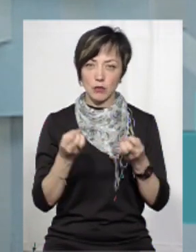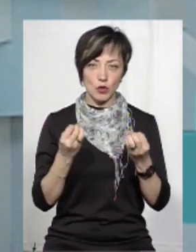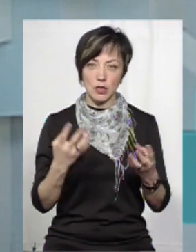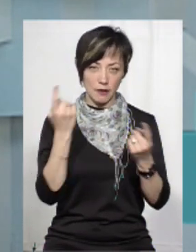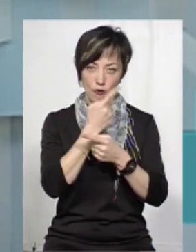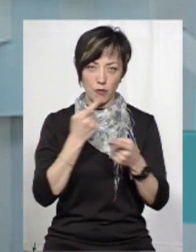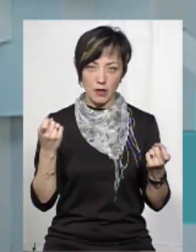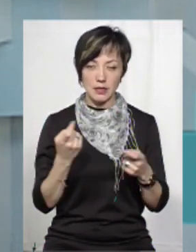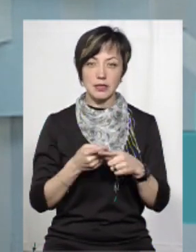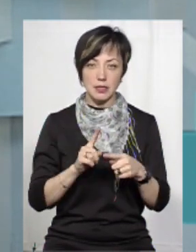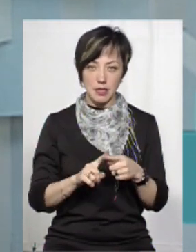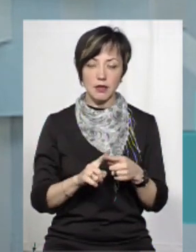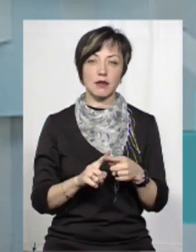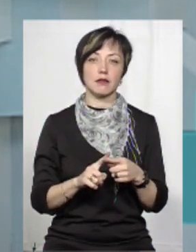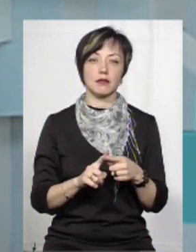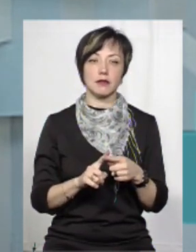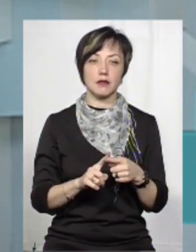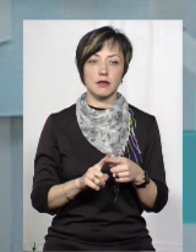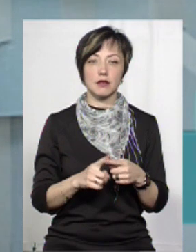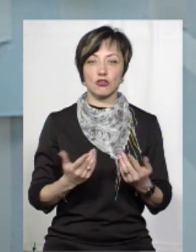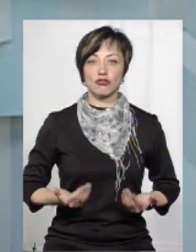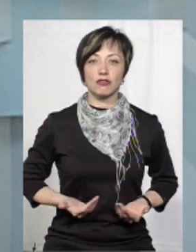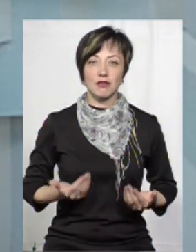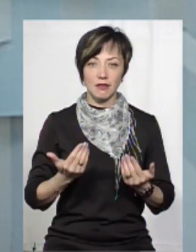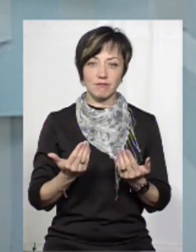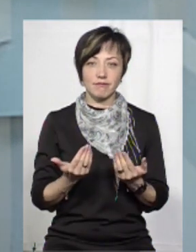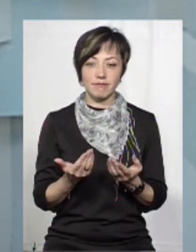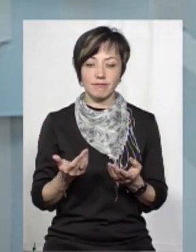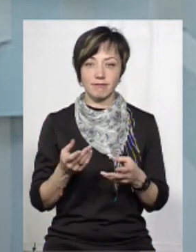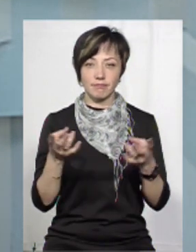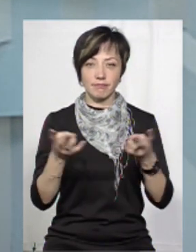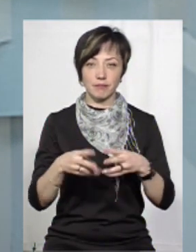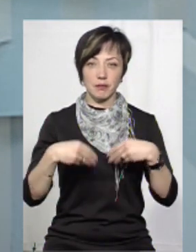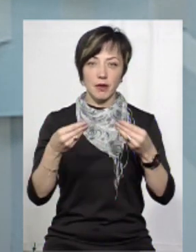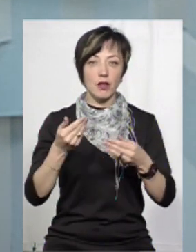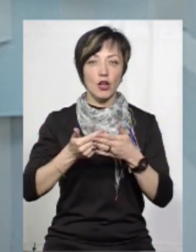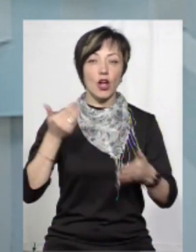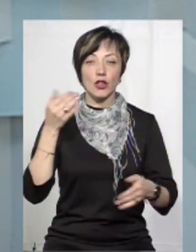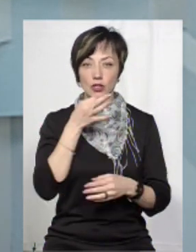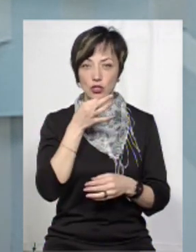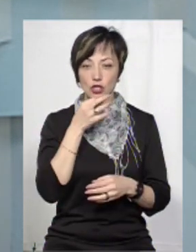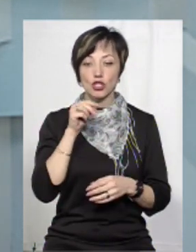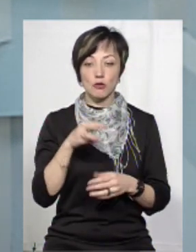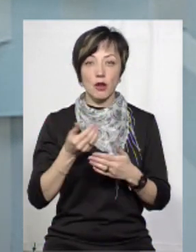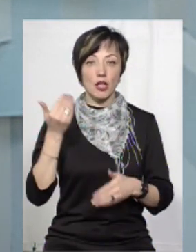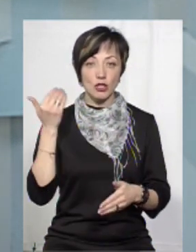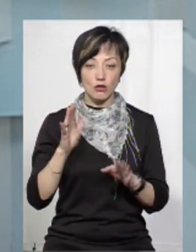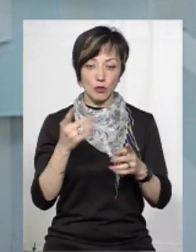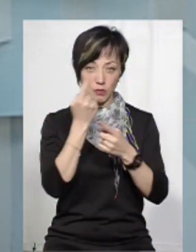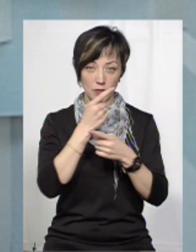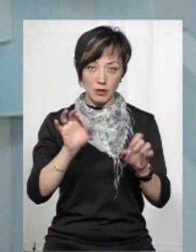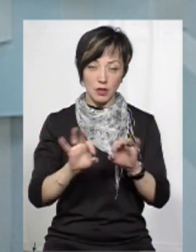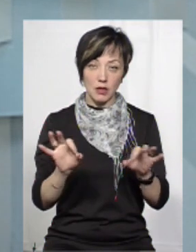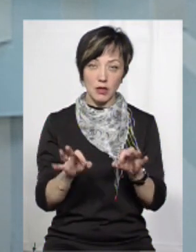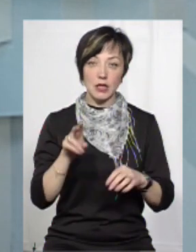проста інформація, це інформація взята з життя. Тому вона завжди подається раніше. Чим раніше ми подаємо цю